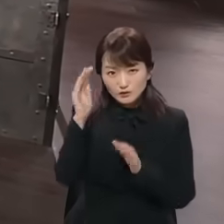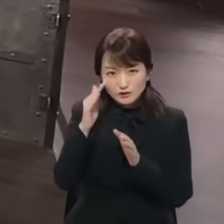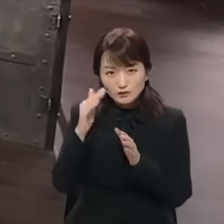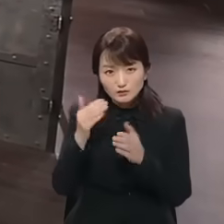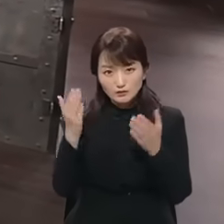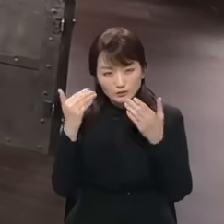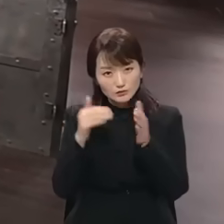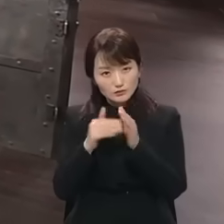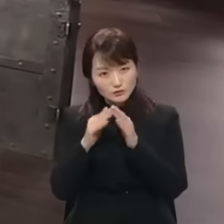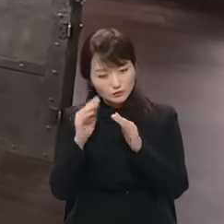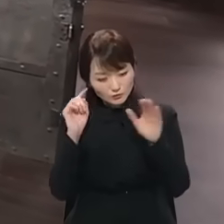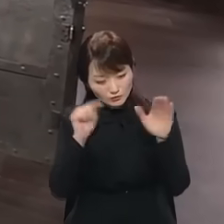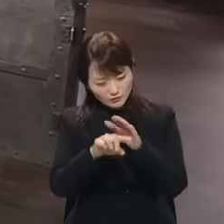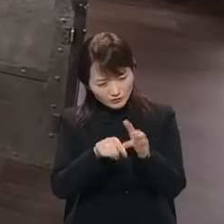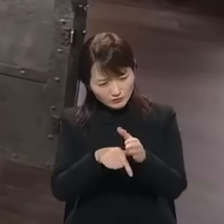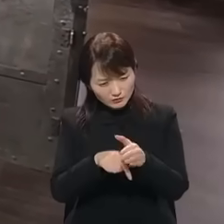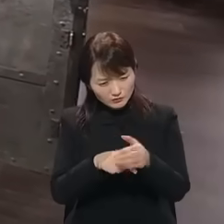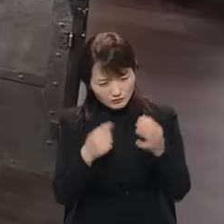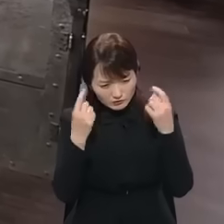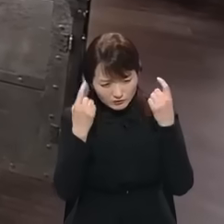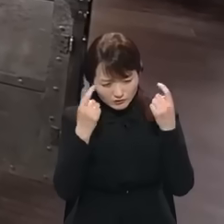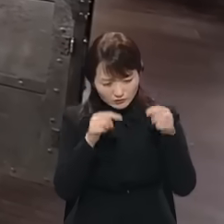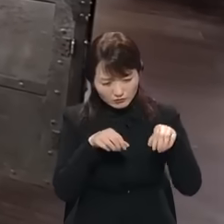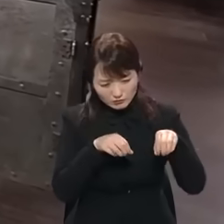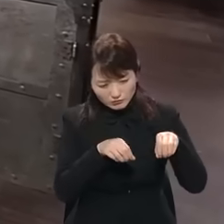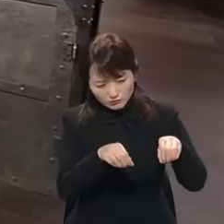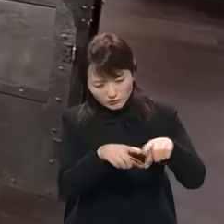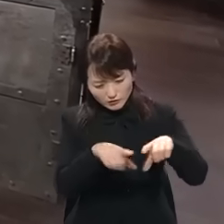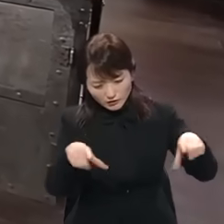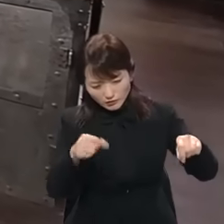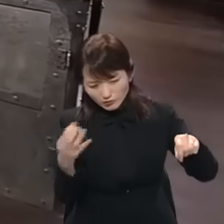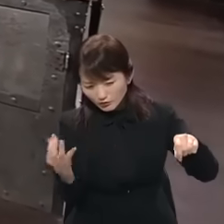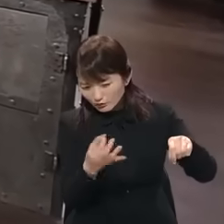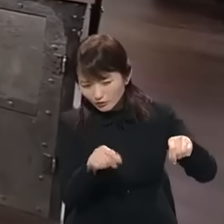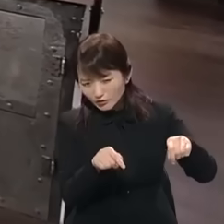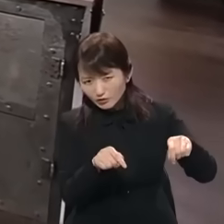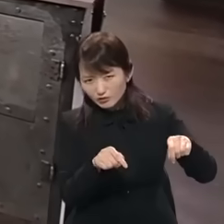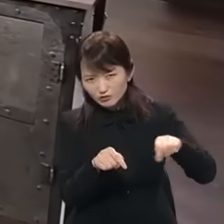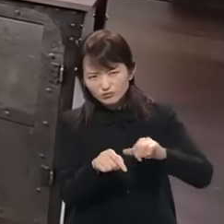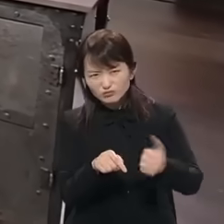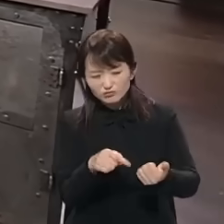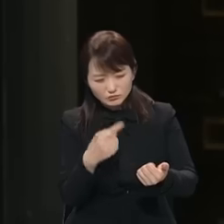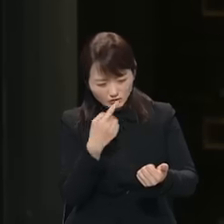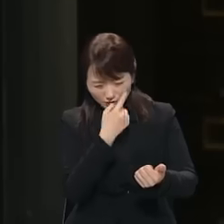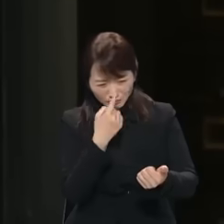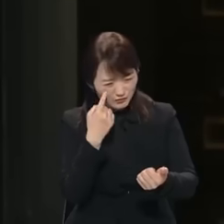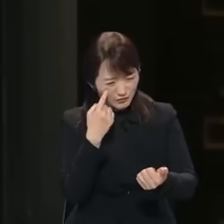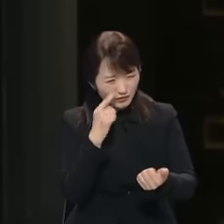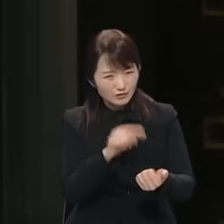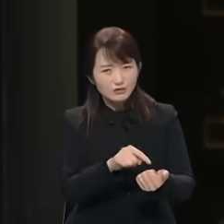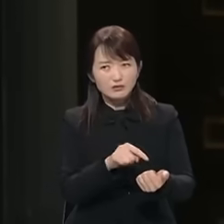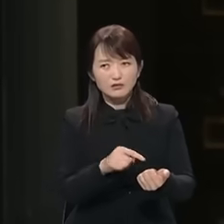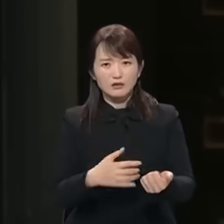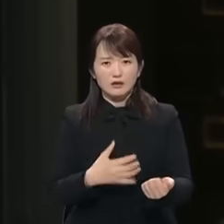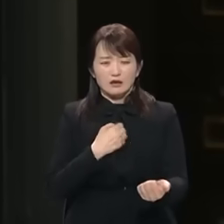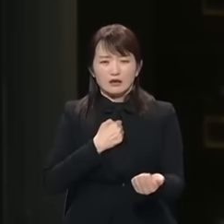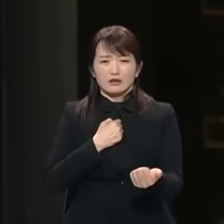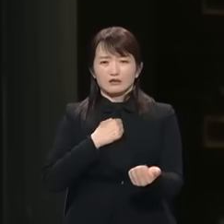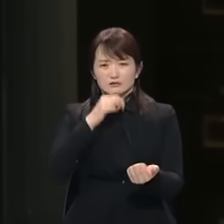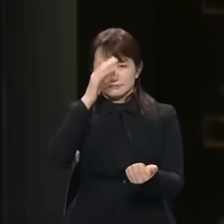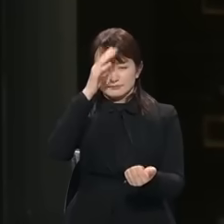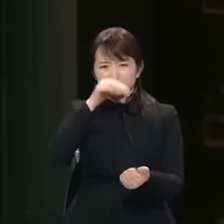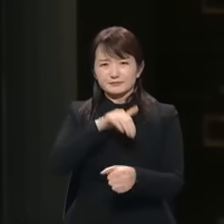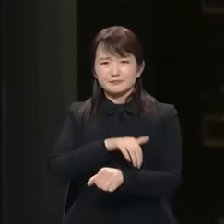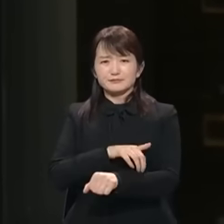수상한이 여행 가방을 딱 발견을 했는데 그 안에 시신이 들어 있었다 아 그 학생들 얼마나 소름